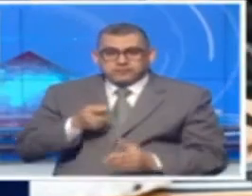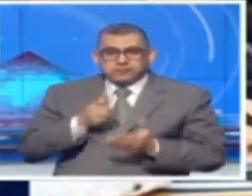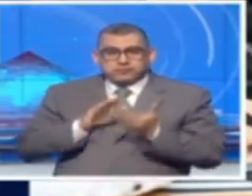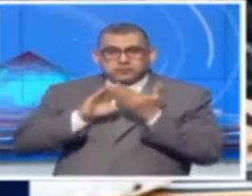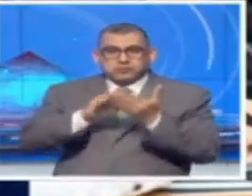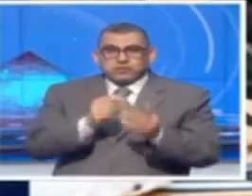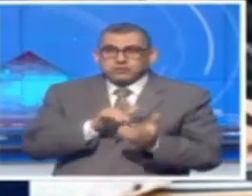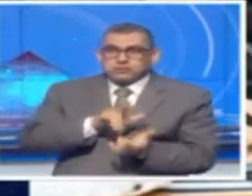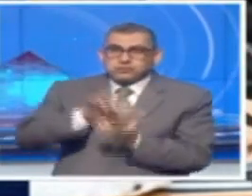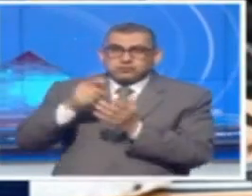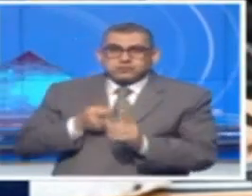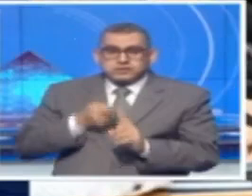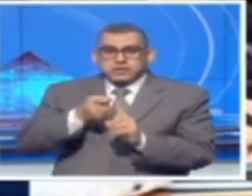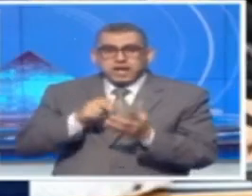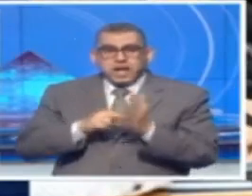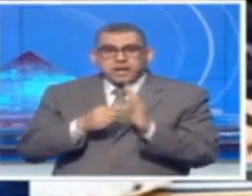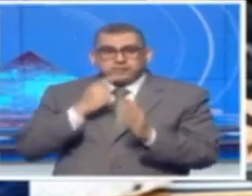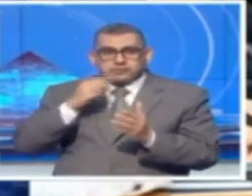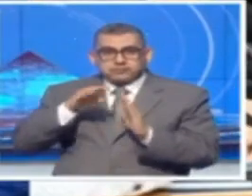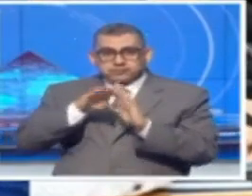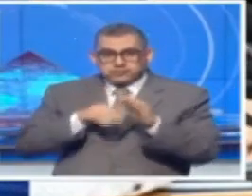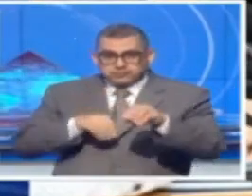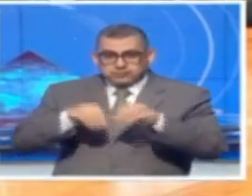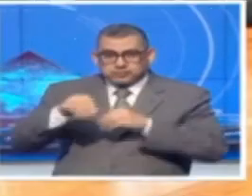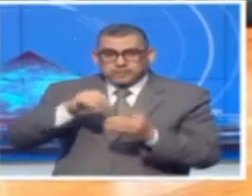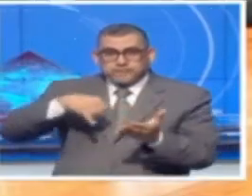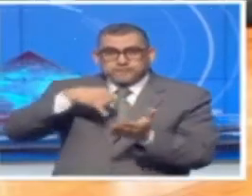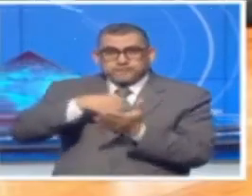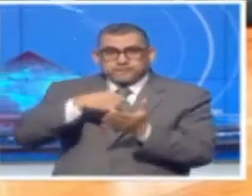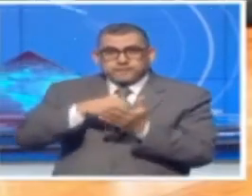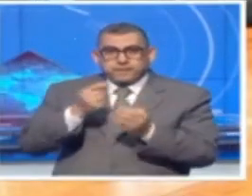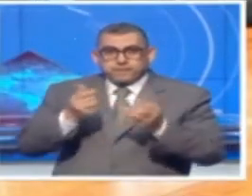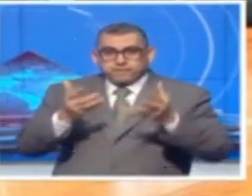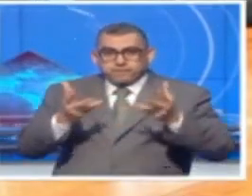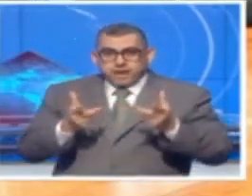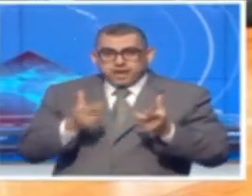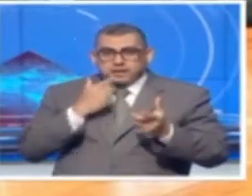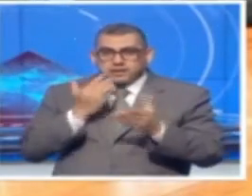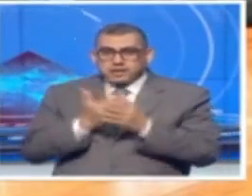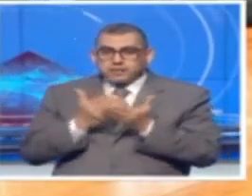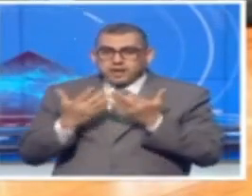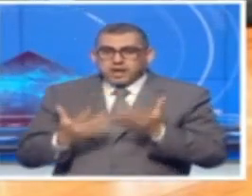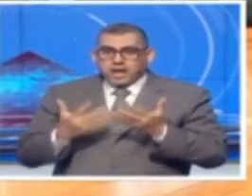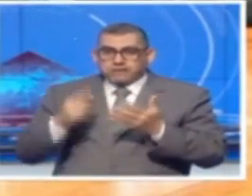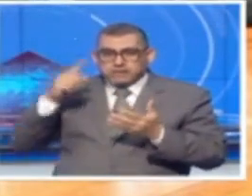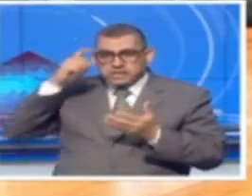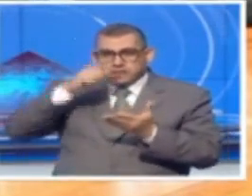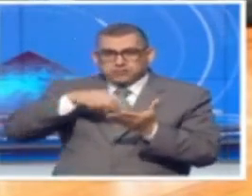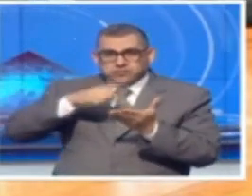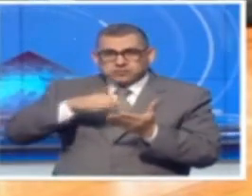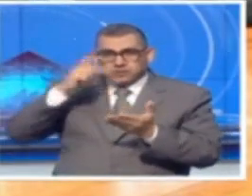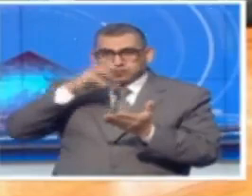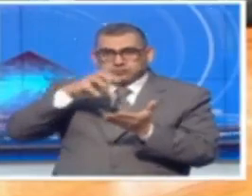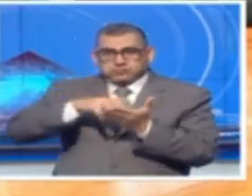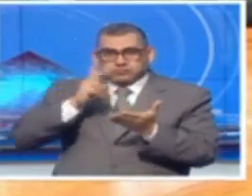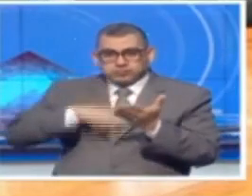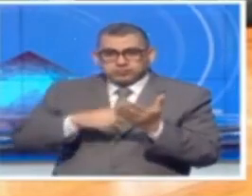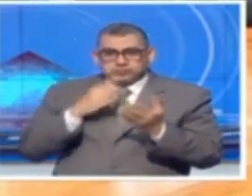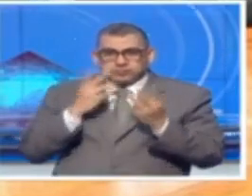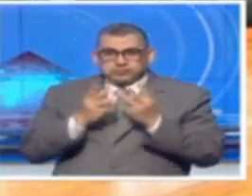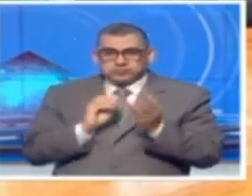المساندة التصديرية والتنسيق مع المركزي والمالية لتسهيل إجراءات التسجيل